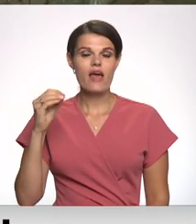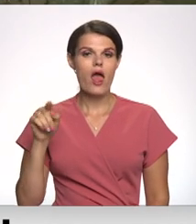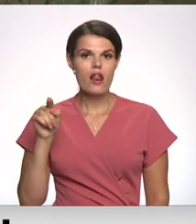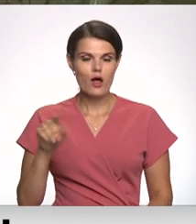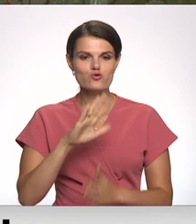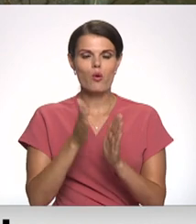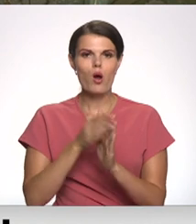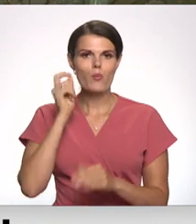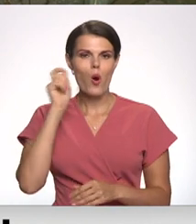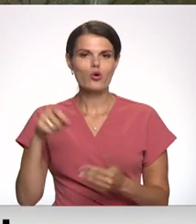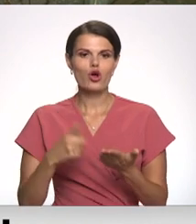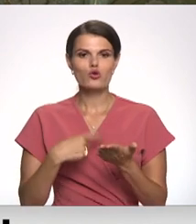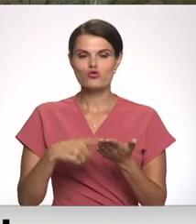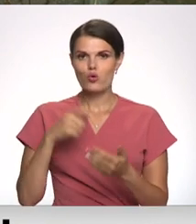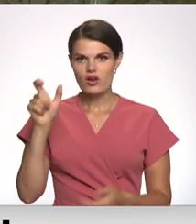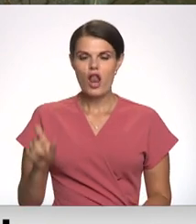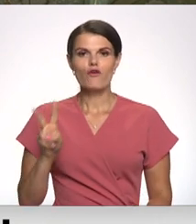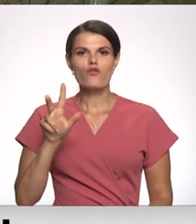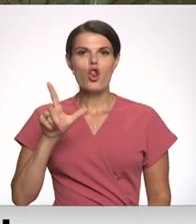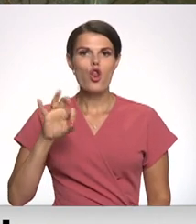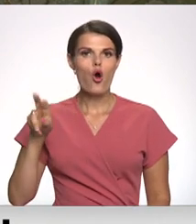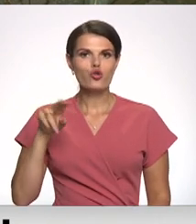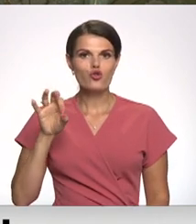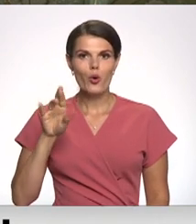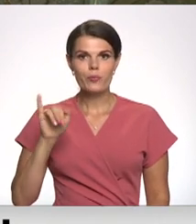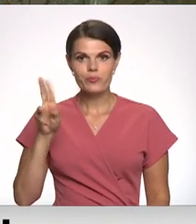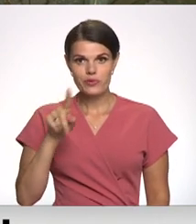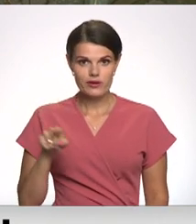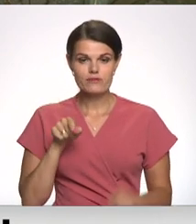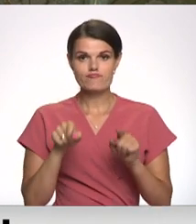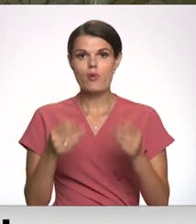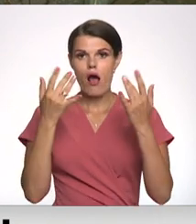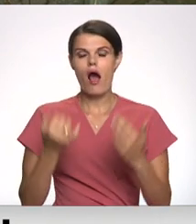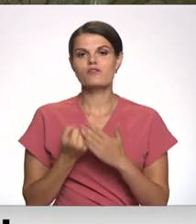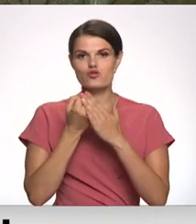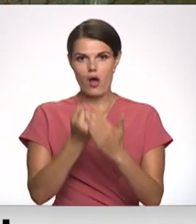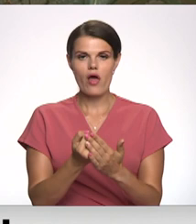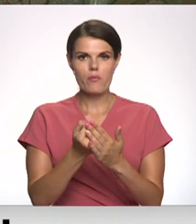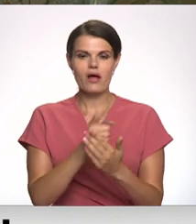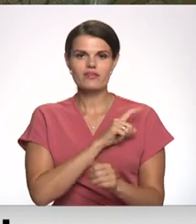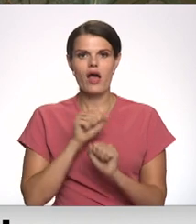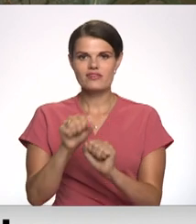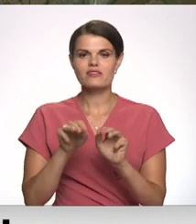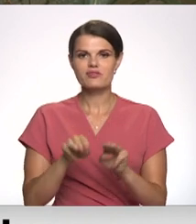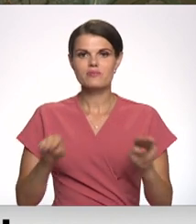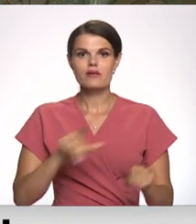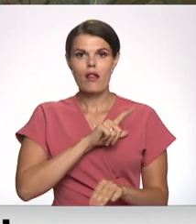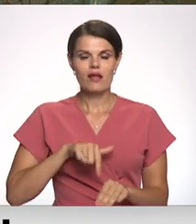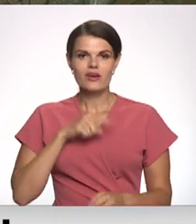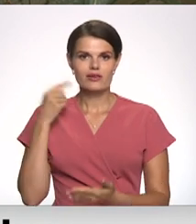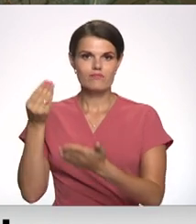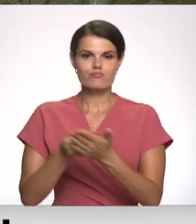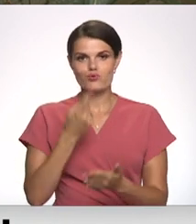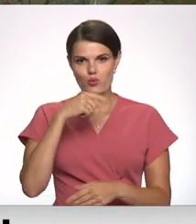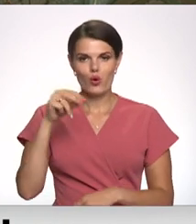Ukraiņu žurnālistu Voldumiru Birjukovu. Akcija atbalsta Latvijas aizsardzības ministrija, kas apņēmusies šo dronu no Turcijas iegādāties un